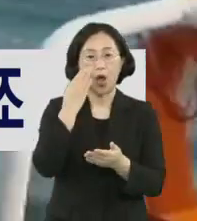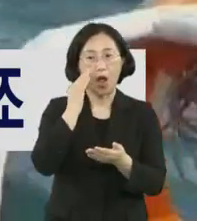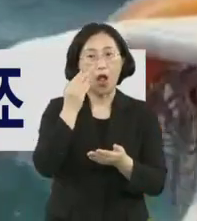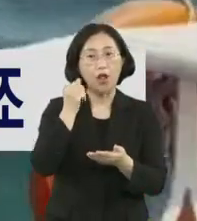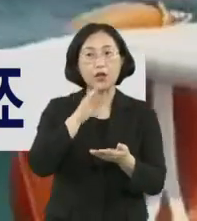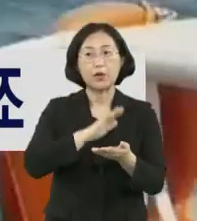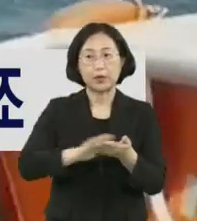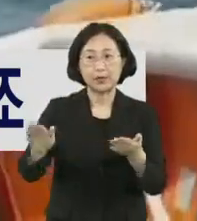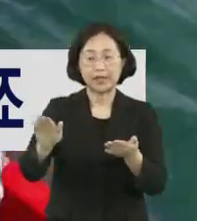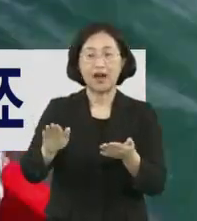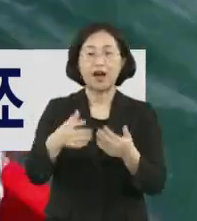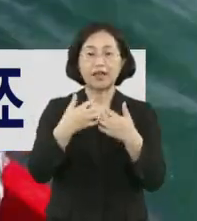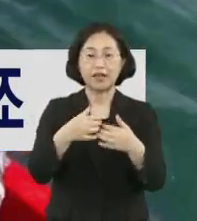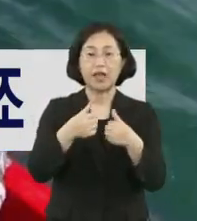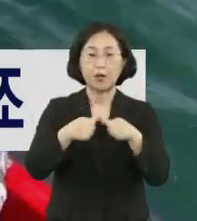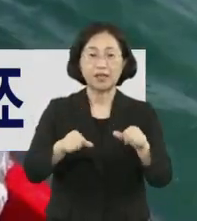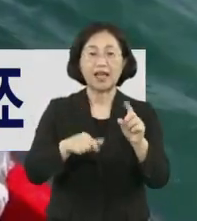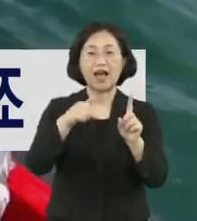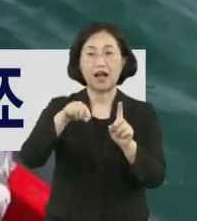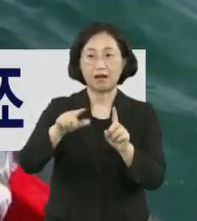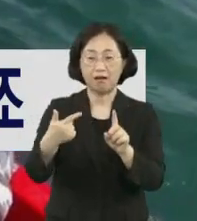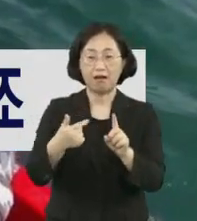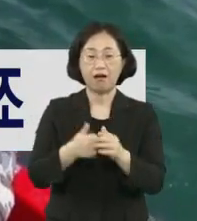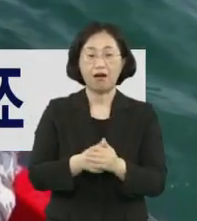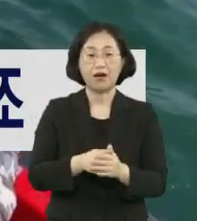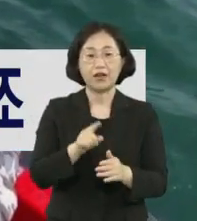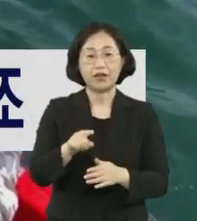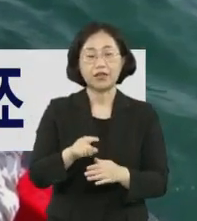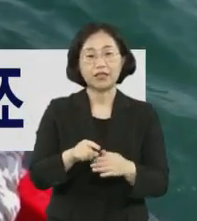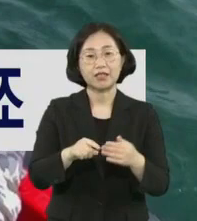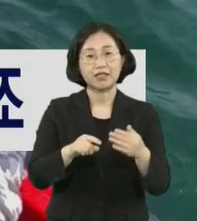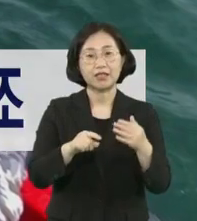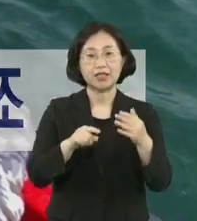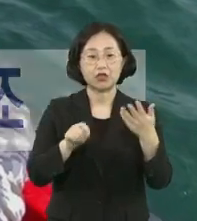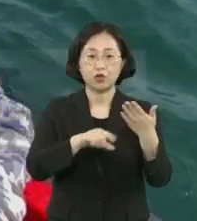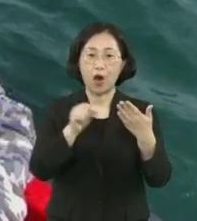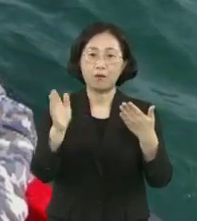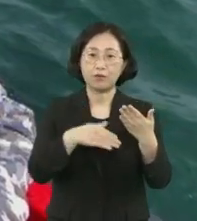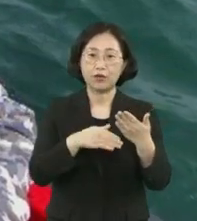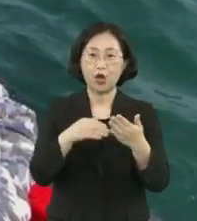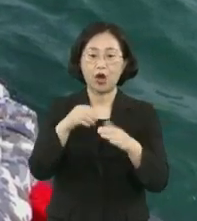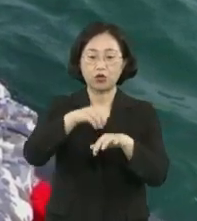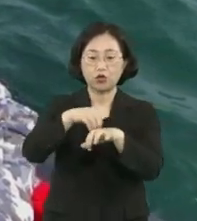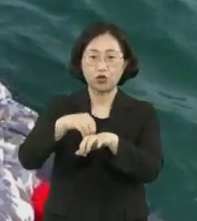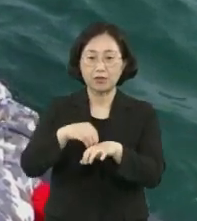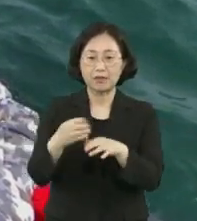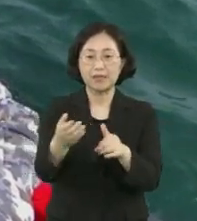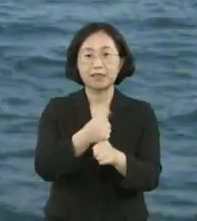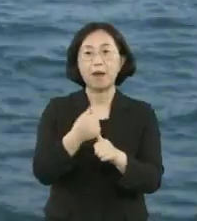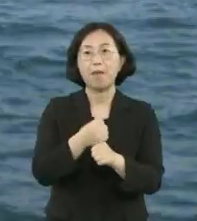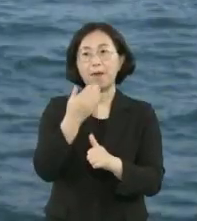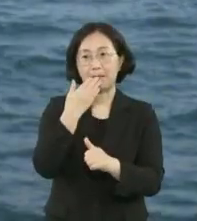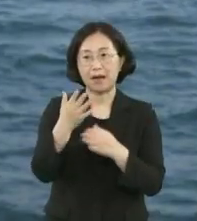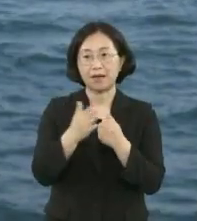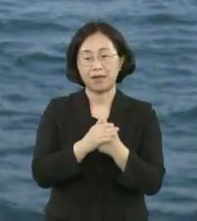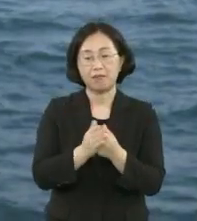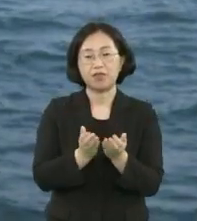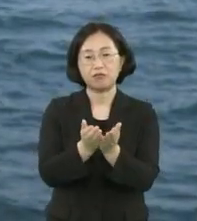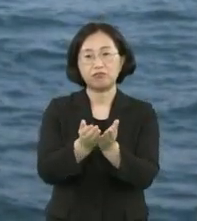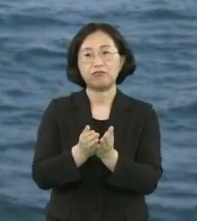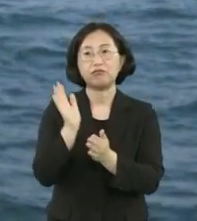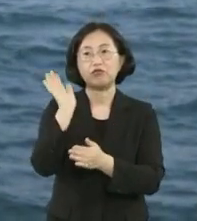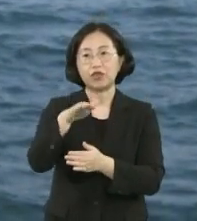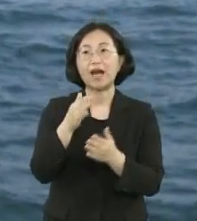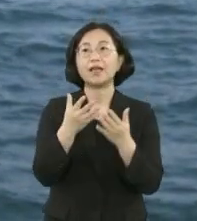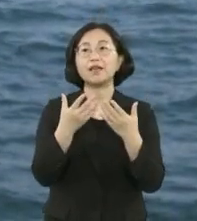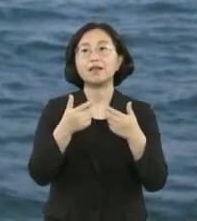고갈과 추진기 고장이 각 한 건이었으며 이는 이달부터 주꾸미 금어기가 해제되면서 낚시용 레저보트 출항이